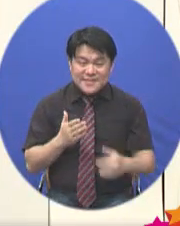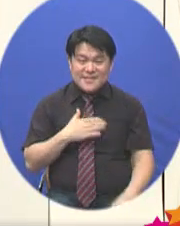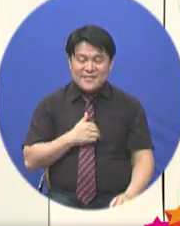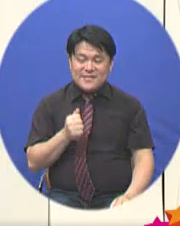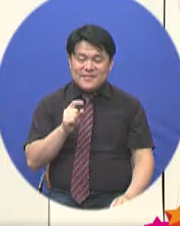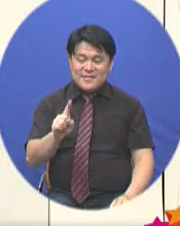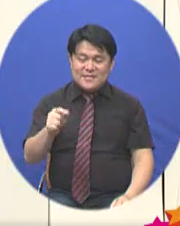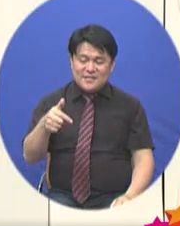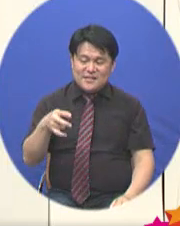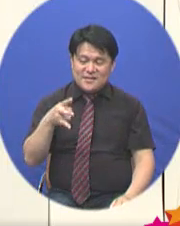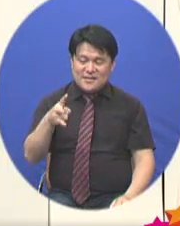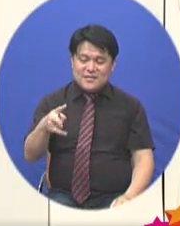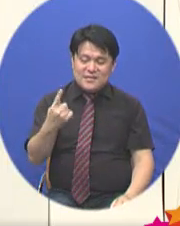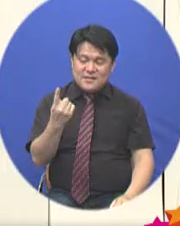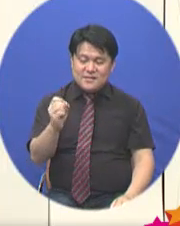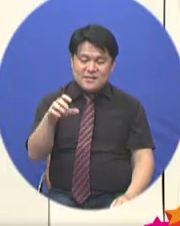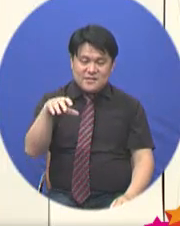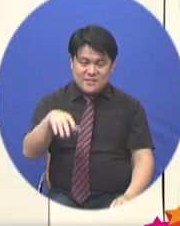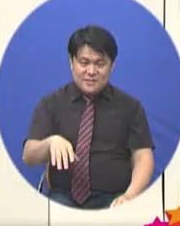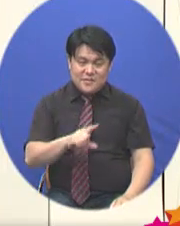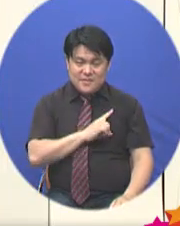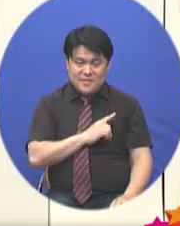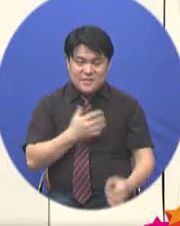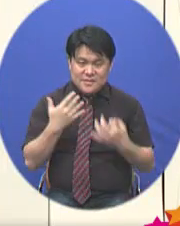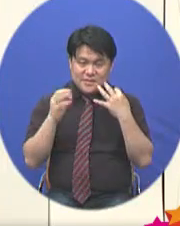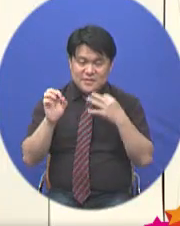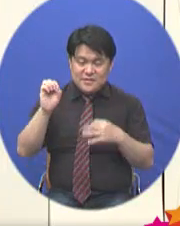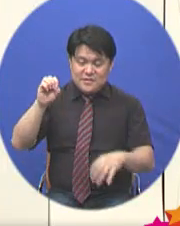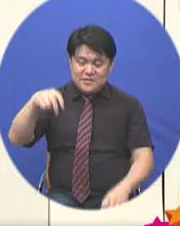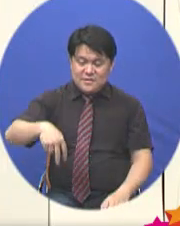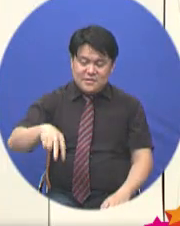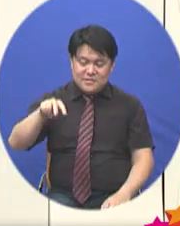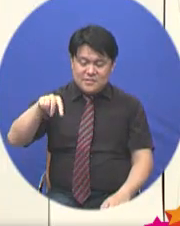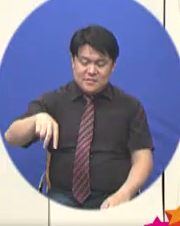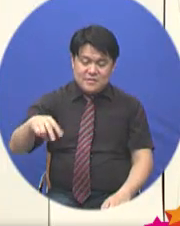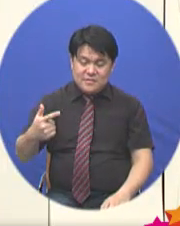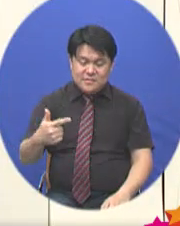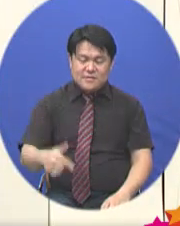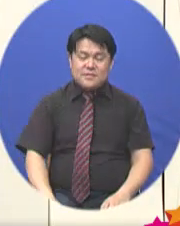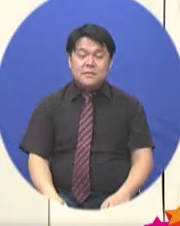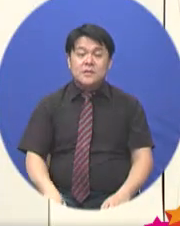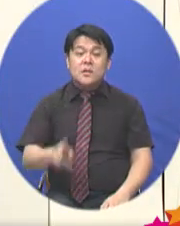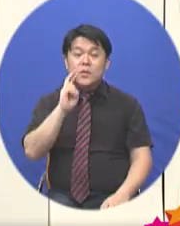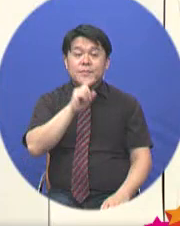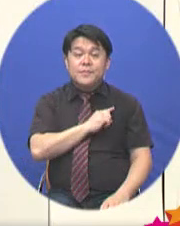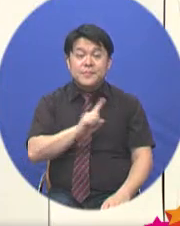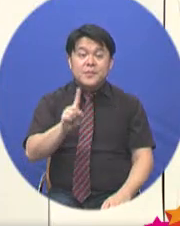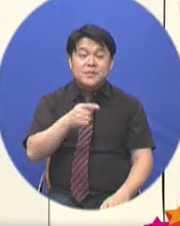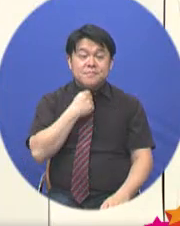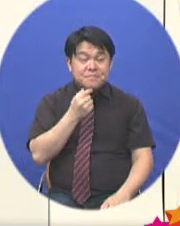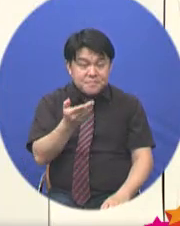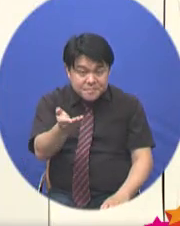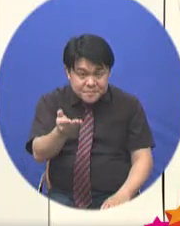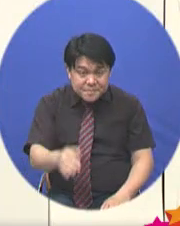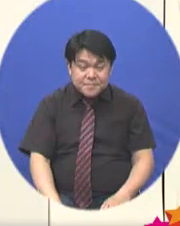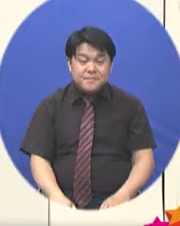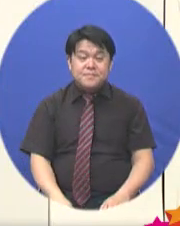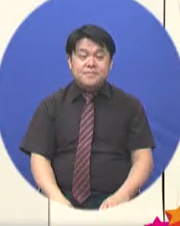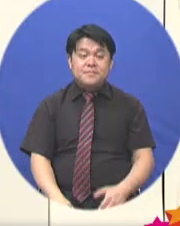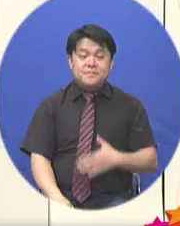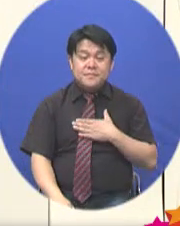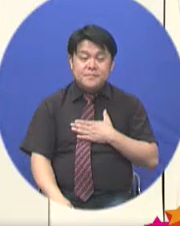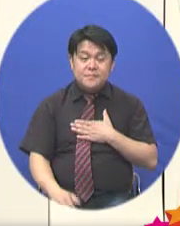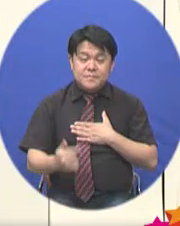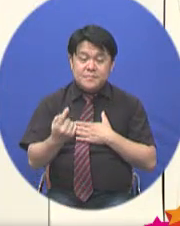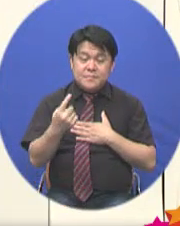하계동의 김유순이라고 합니다. 네, 하계동. 네. 네, 오늘 어떤 노래 불러주시겠어요? 오늘요, 저